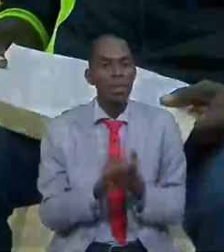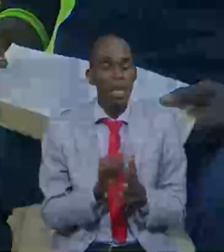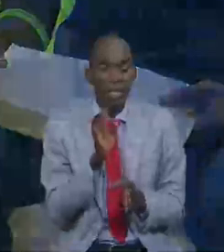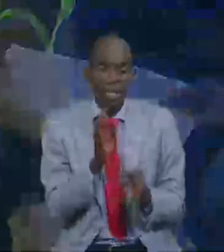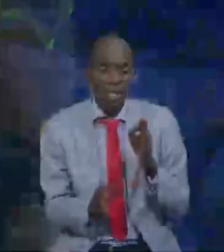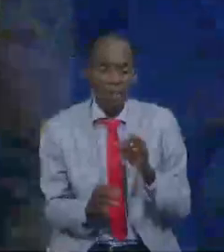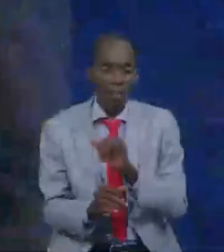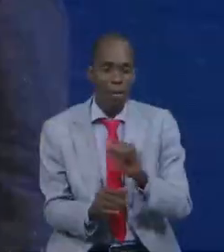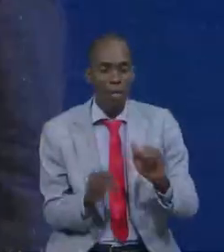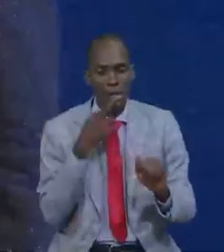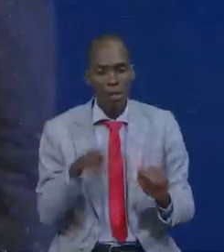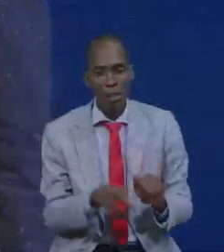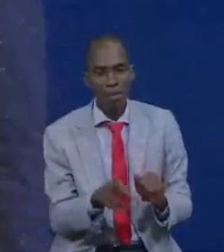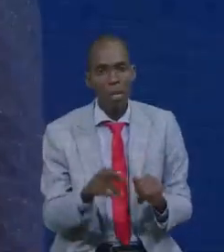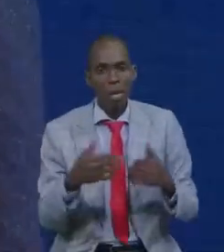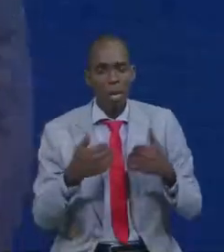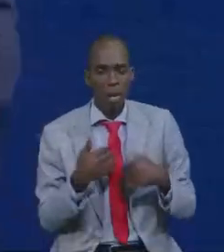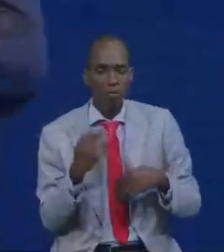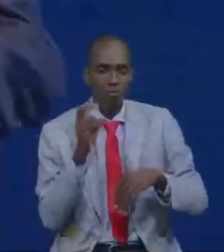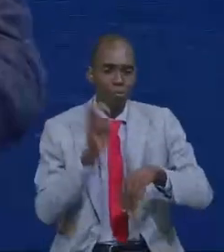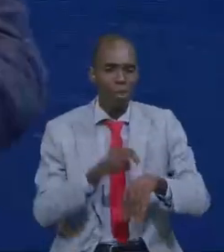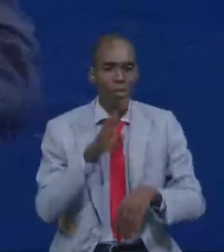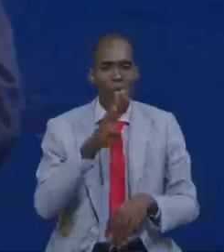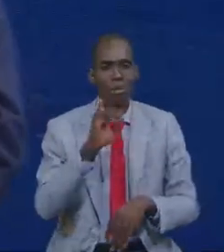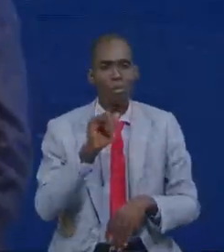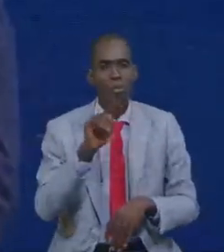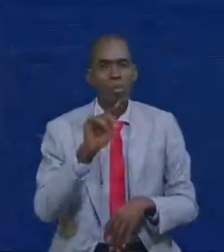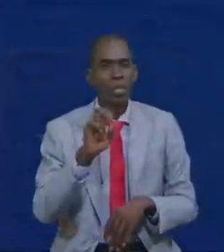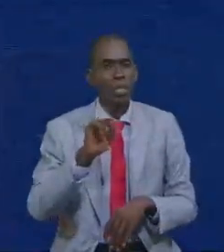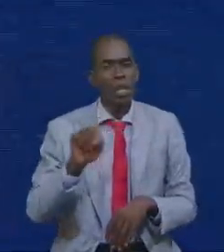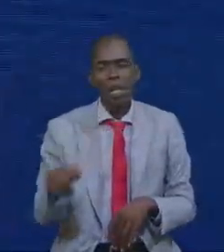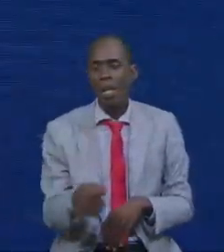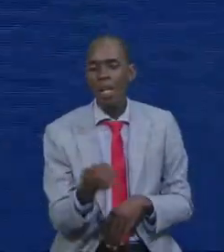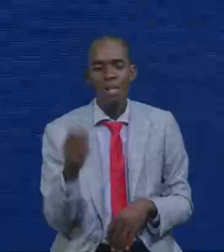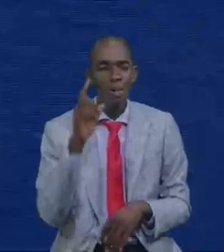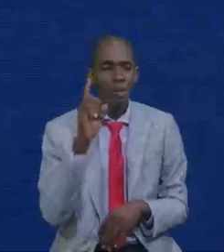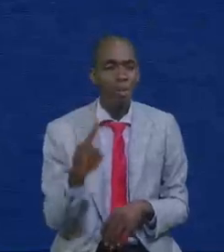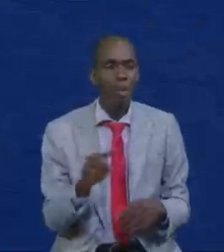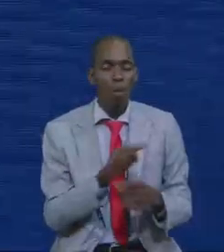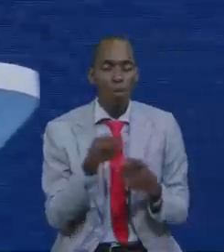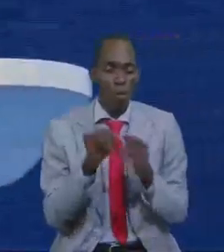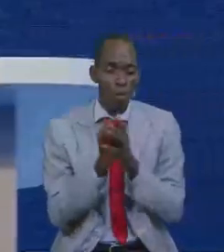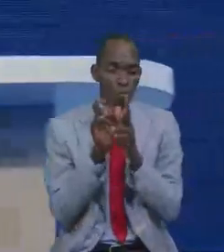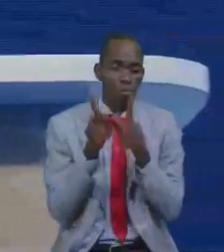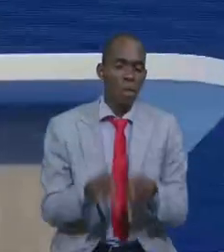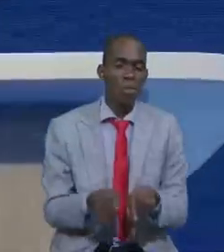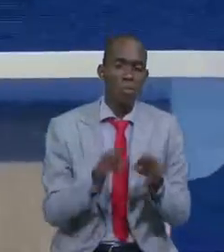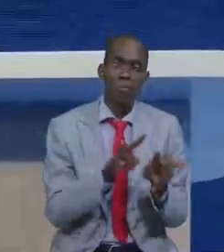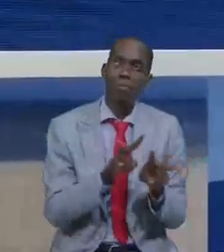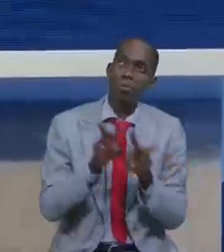quiconque avait été mordu, dans le verset 9, non, 21:9, mordu par un serpent et regardait le serpent, des